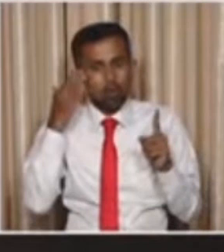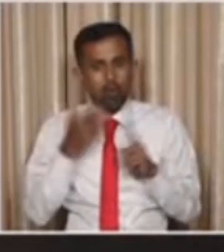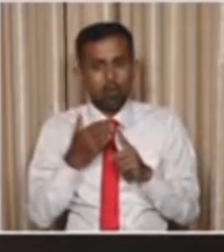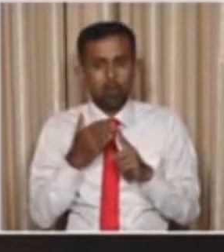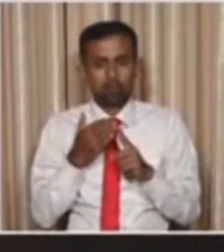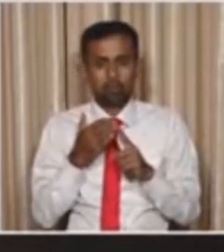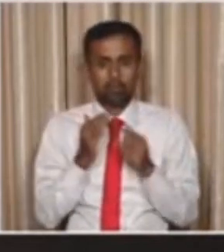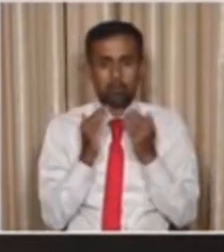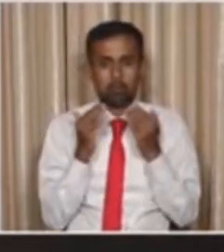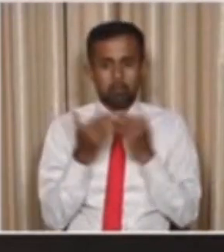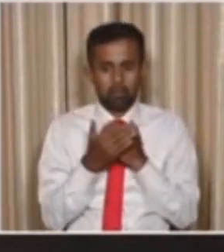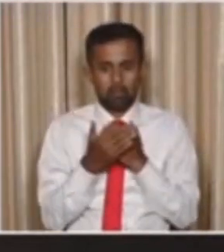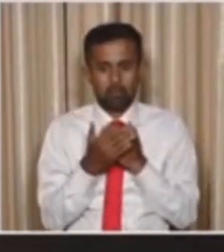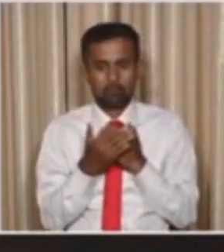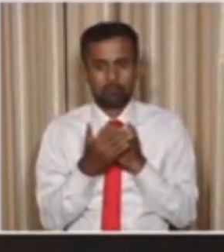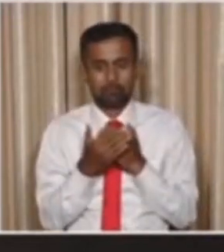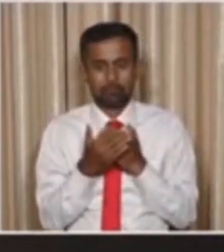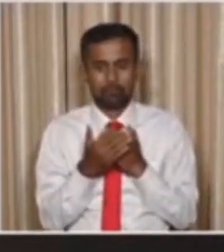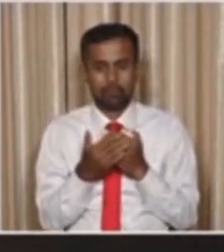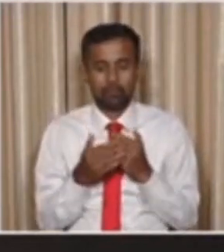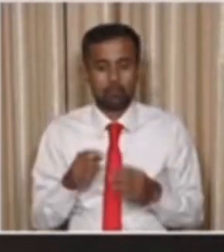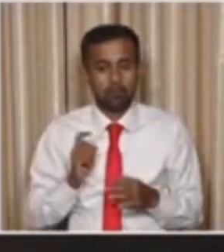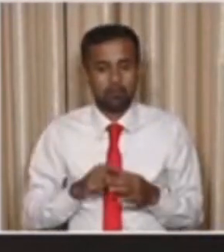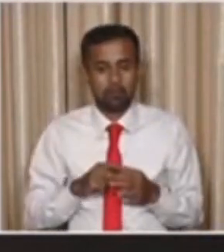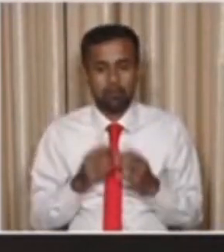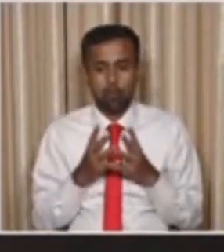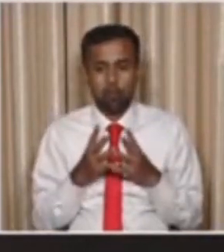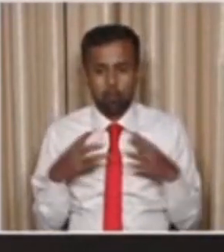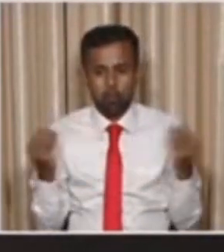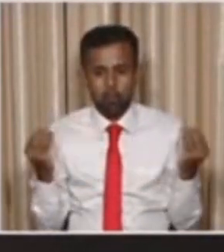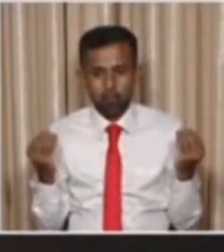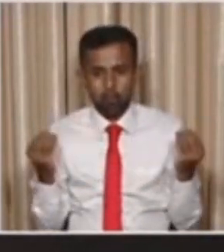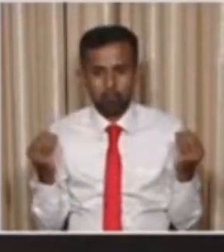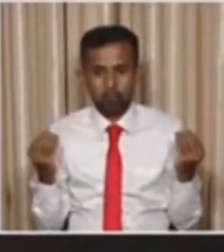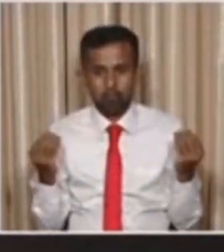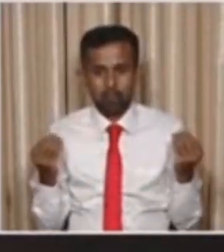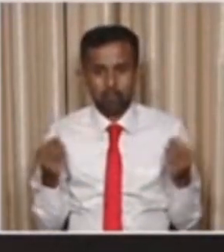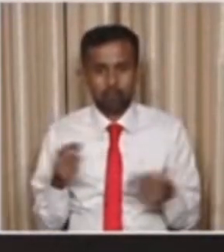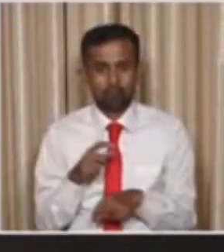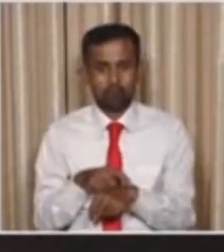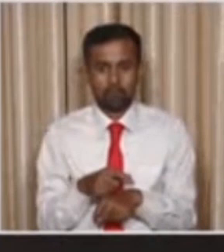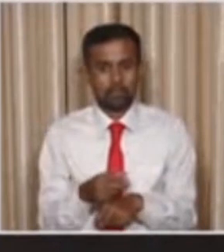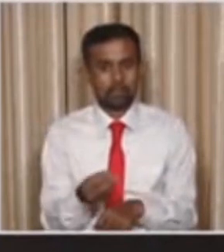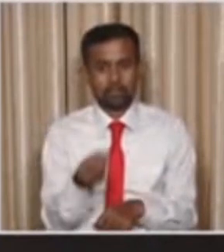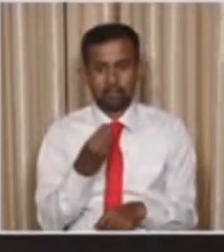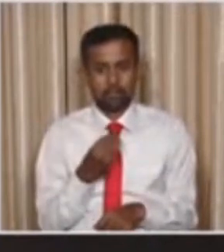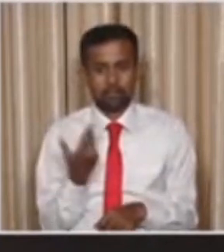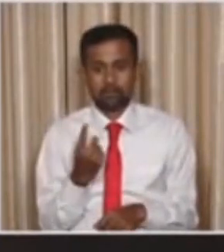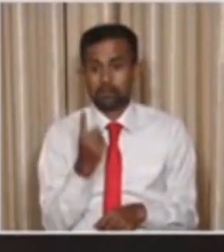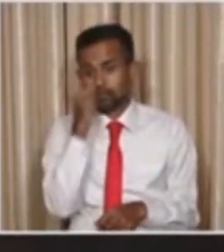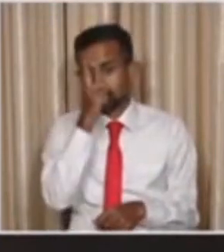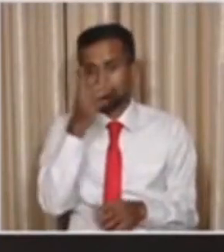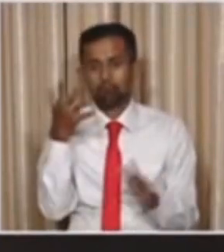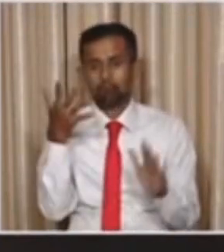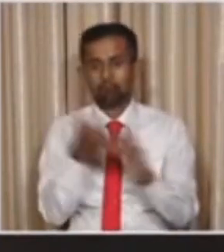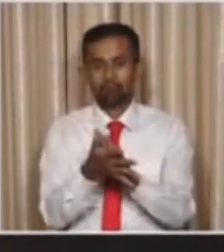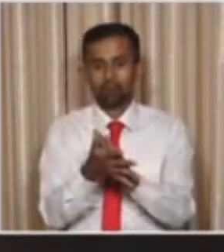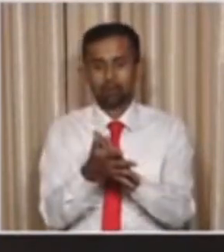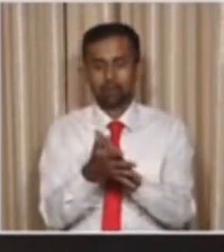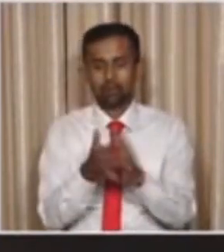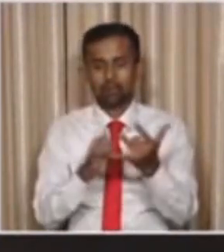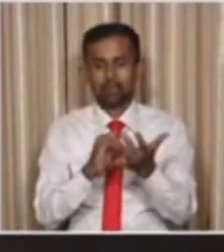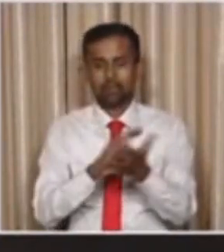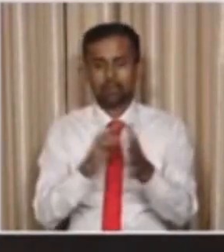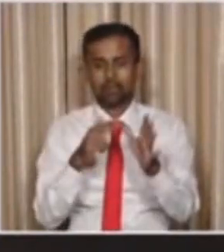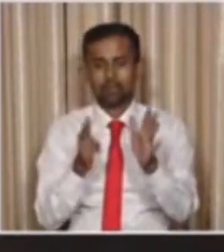වහගෙන මේ ප්‍රශ්නේ විසඳන්න ඒ අවස්ථාව දෙන්නේ නැත්තම් මං හිතන ඉස්සෙල්ලම වැරදි කරු වෙන්නේ අර